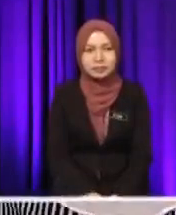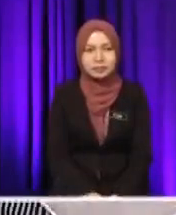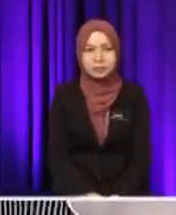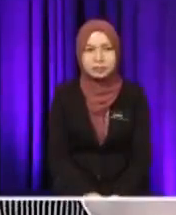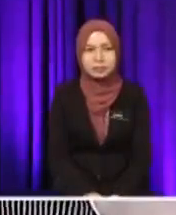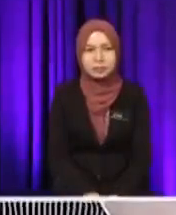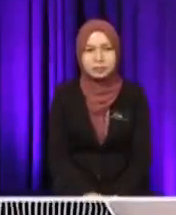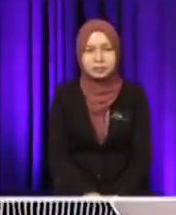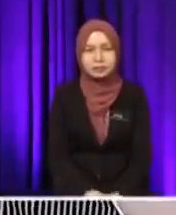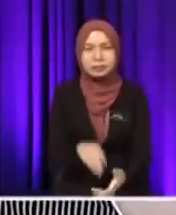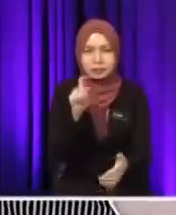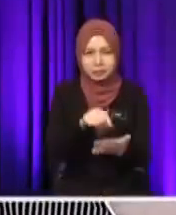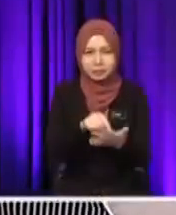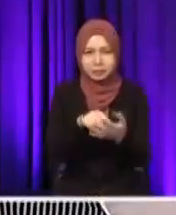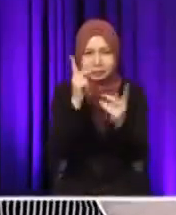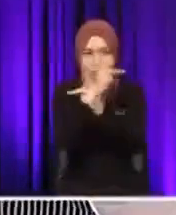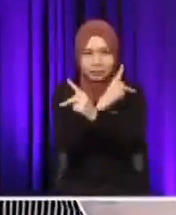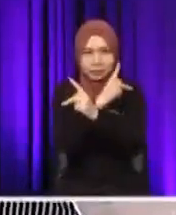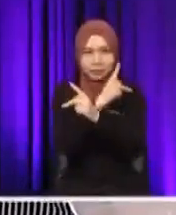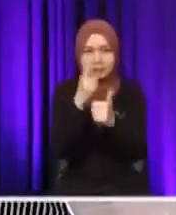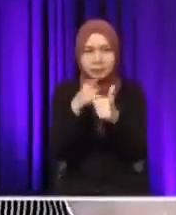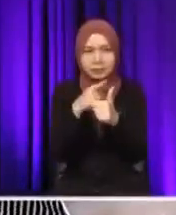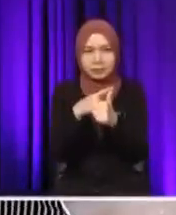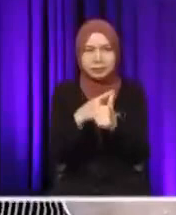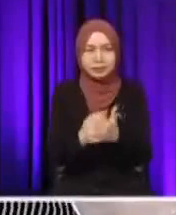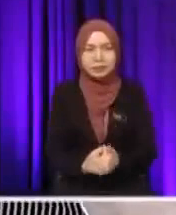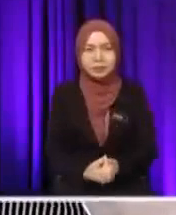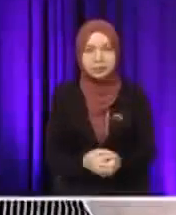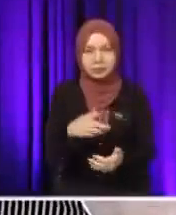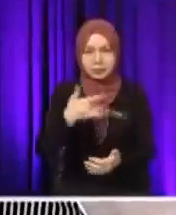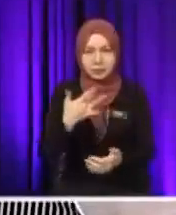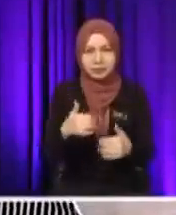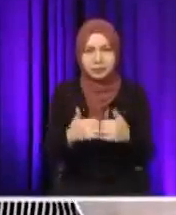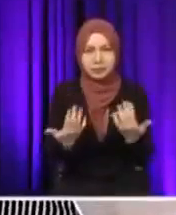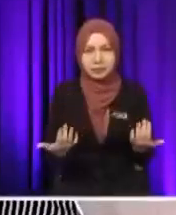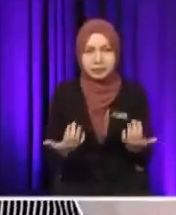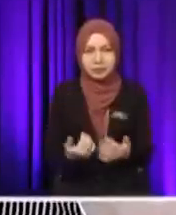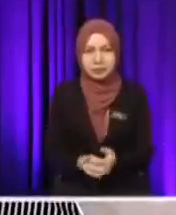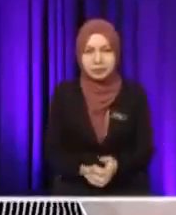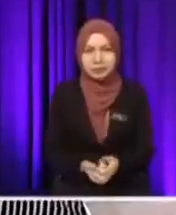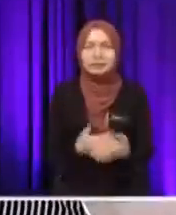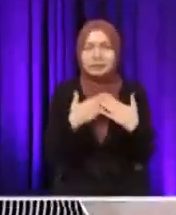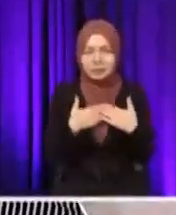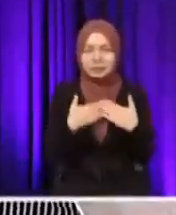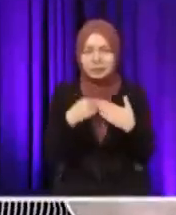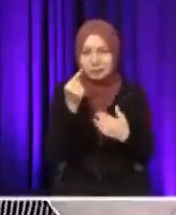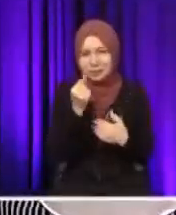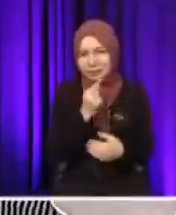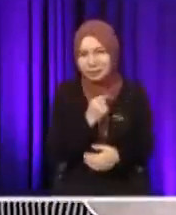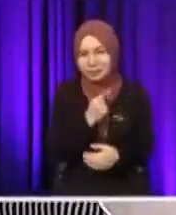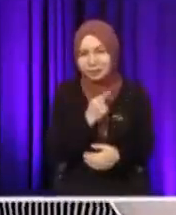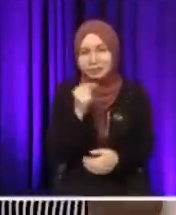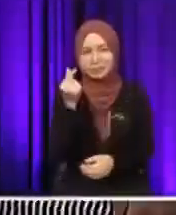Dah. Okay. Dia ingin kali pertama keluar TV ni. Okay. Rasa macam mana? Nervous. Nervous sikit. Okey, takpe. Semua